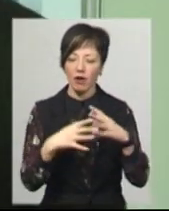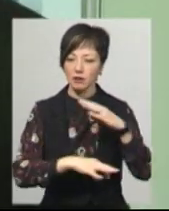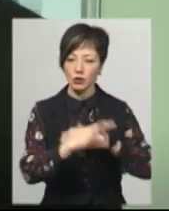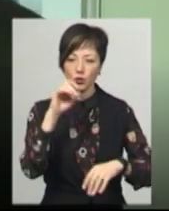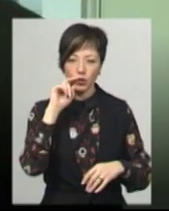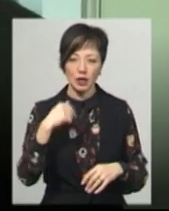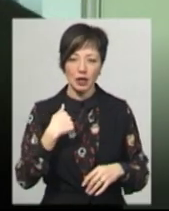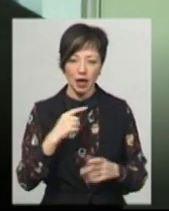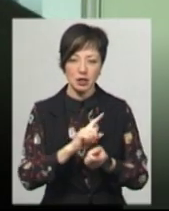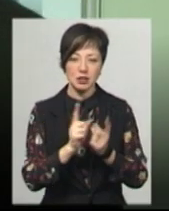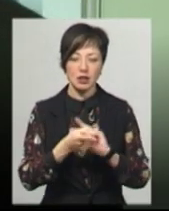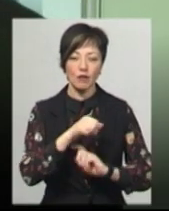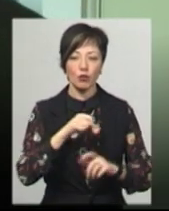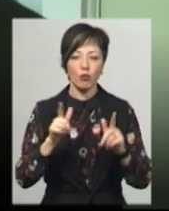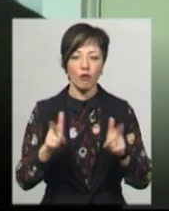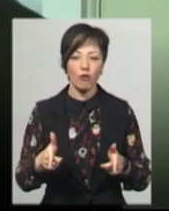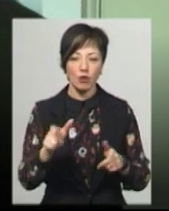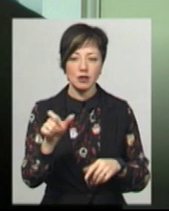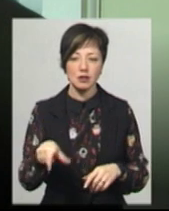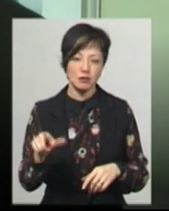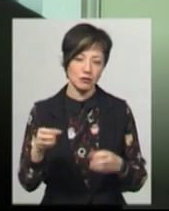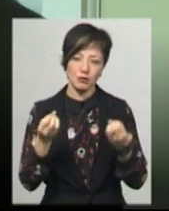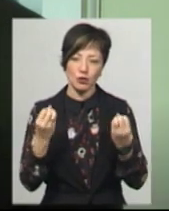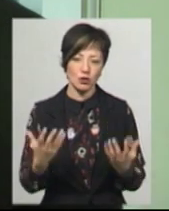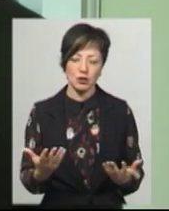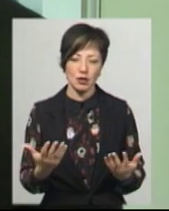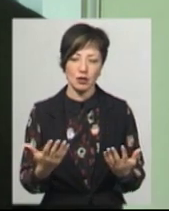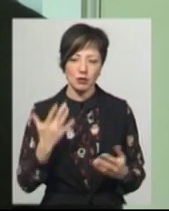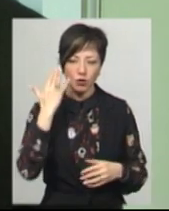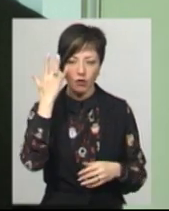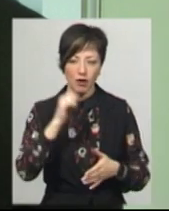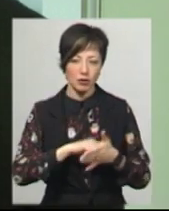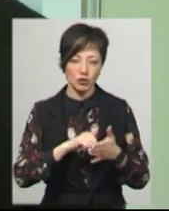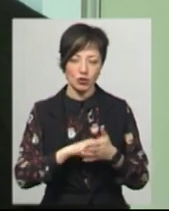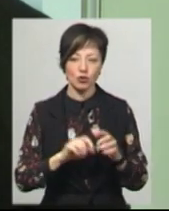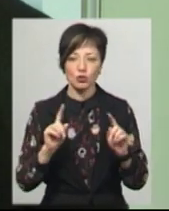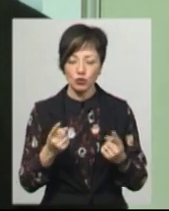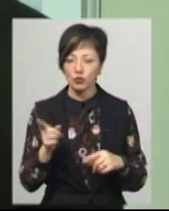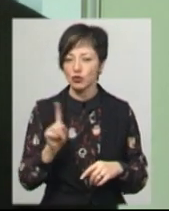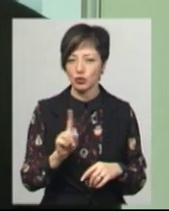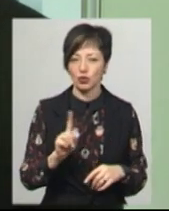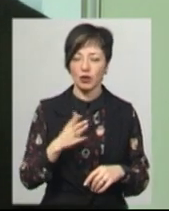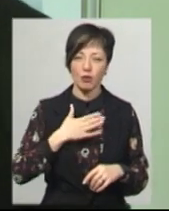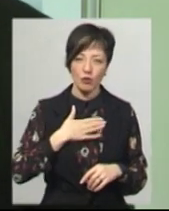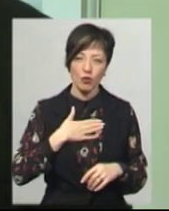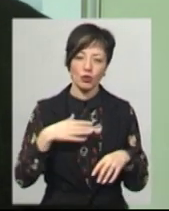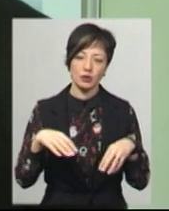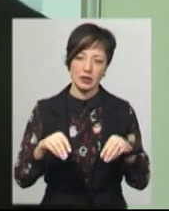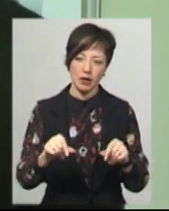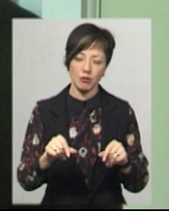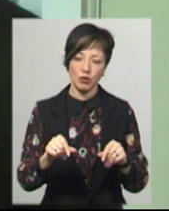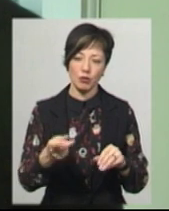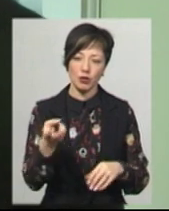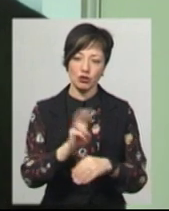Я став добровольцем з простих міркувань, мотивів, тому що на мою землю